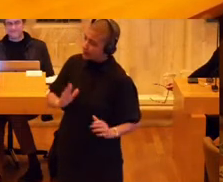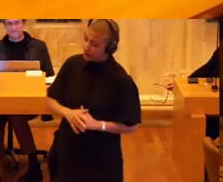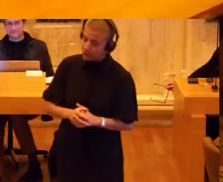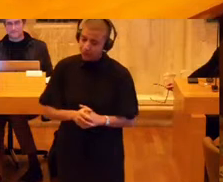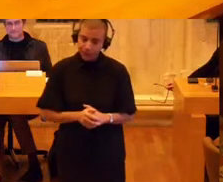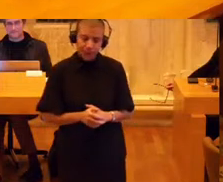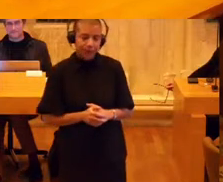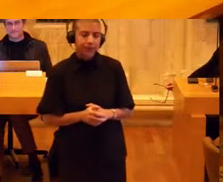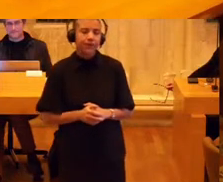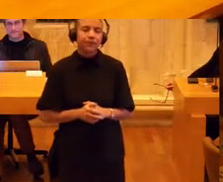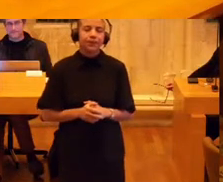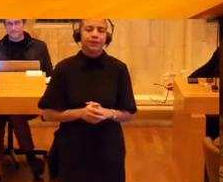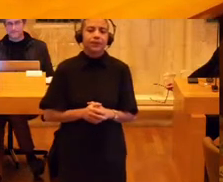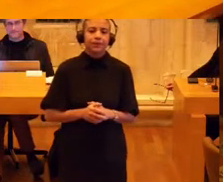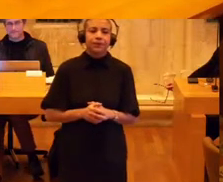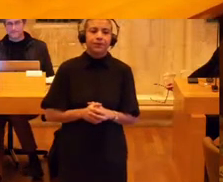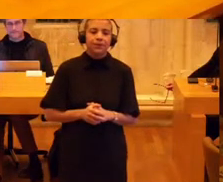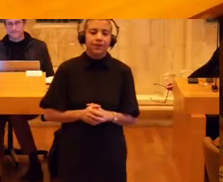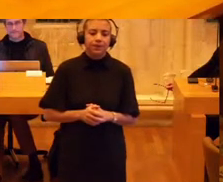Donc,